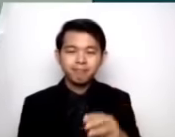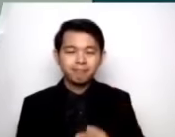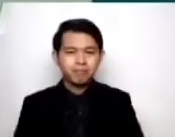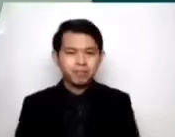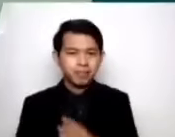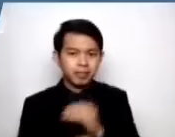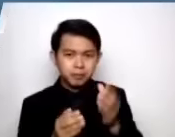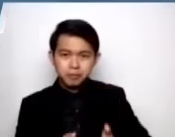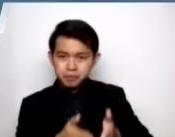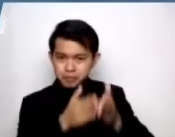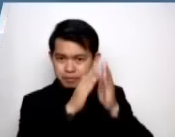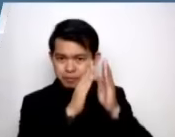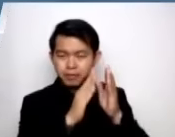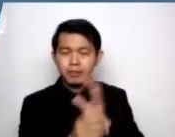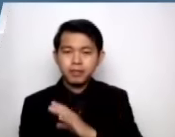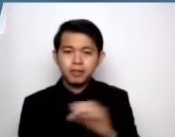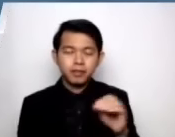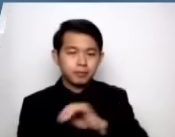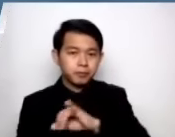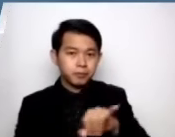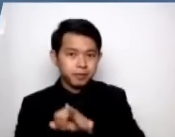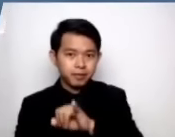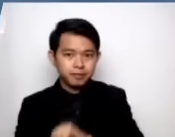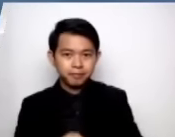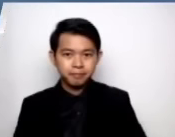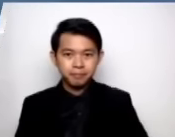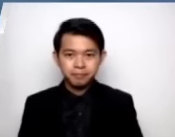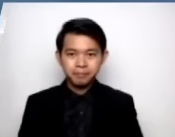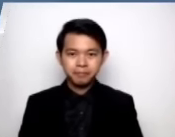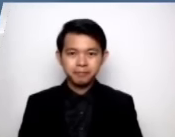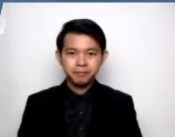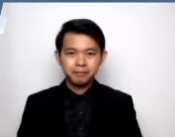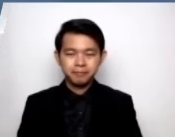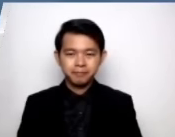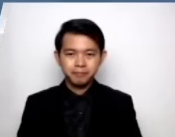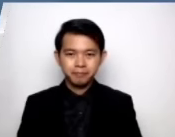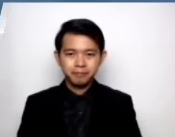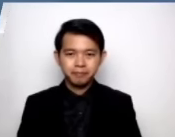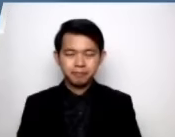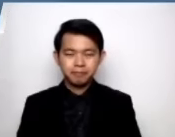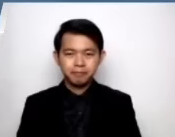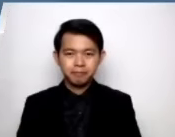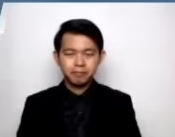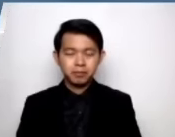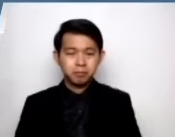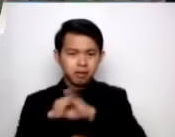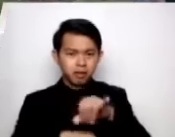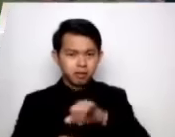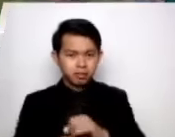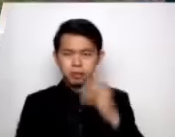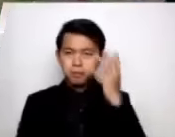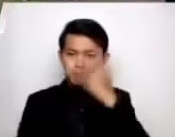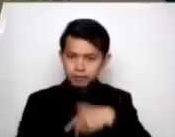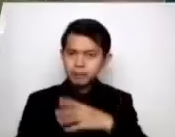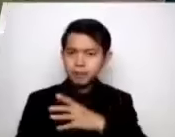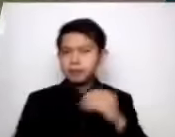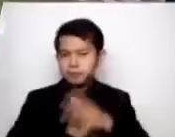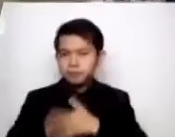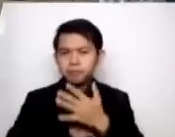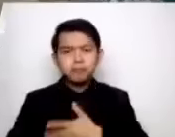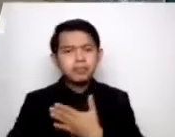Island. Na-feel ko na napaka-underrated na mga isla, na mga dagat doon. Kaya every